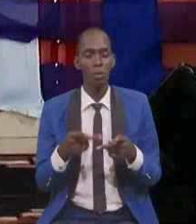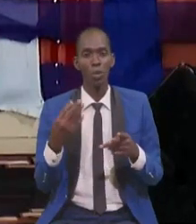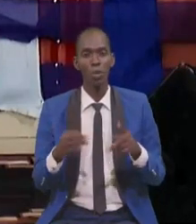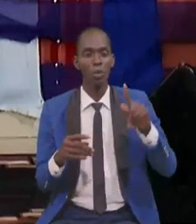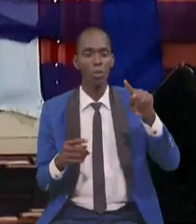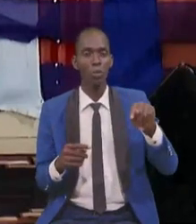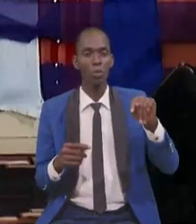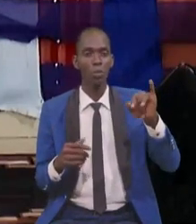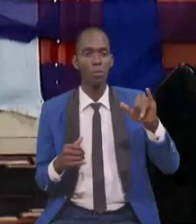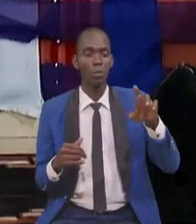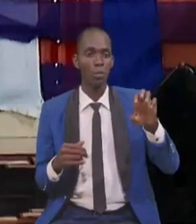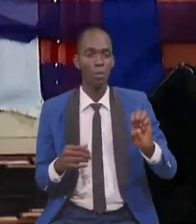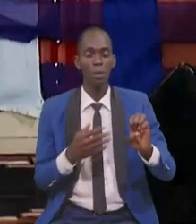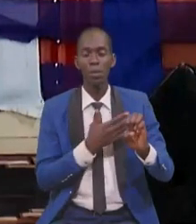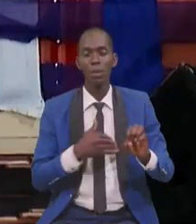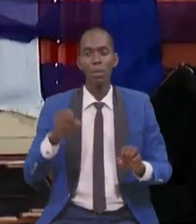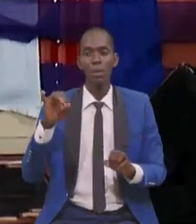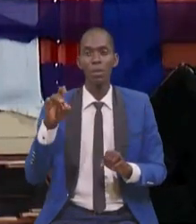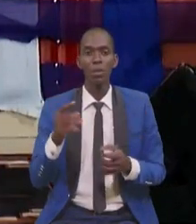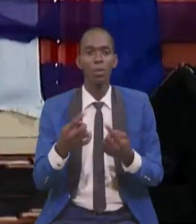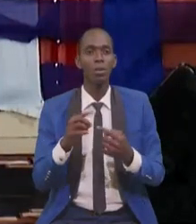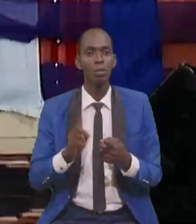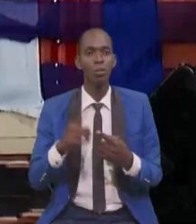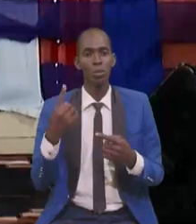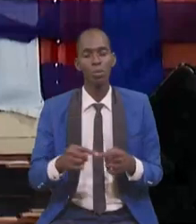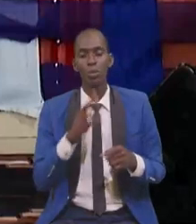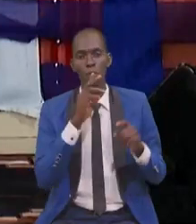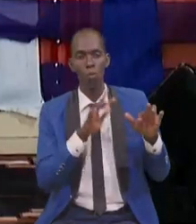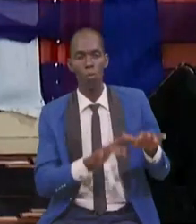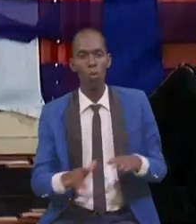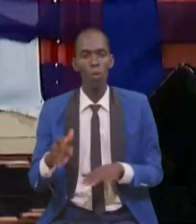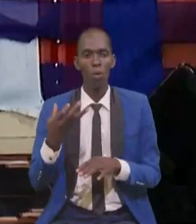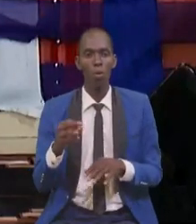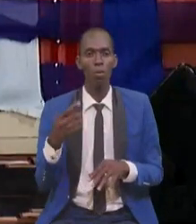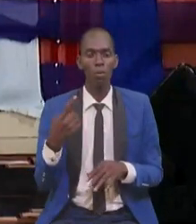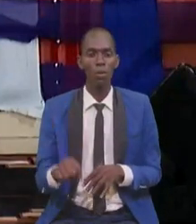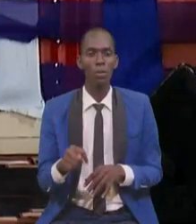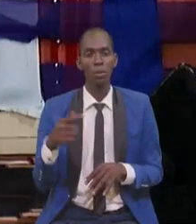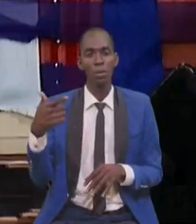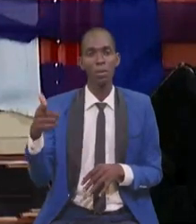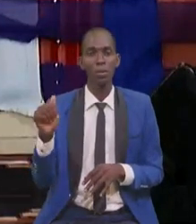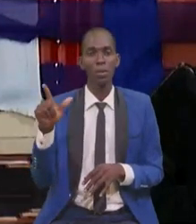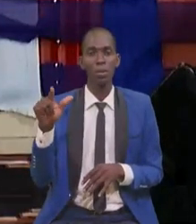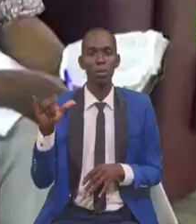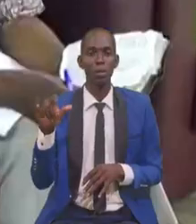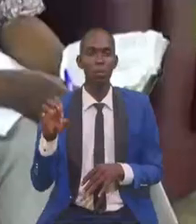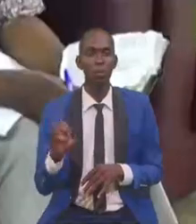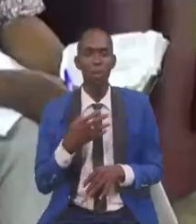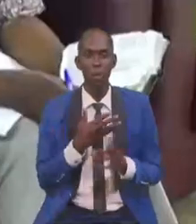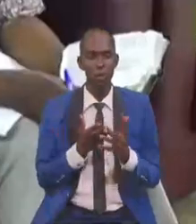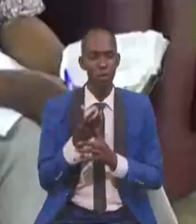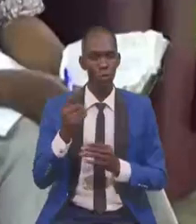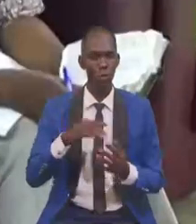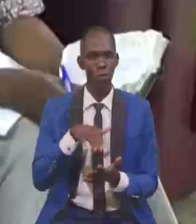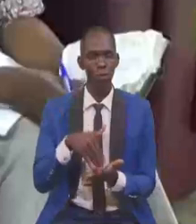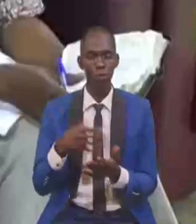Tyr et revint par Sidon vers la mer de Galilée, en traversant le pays